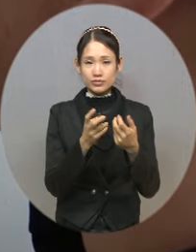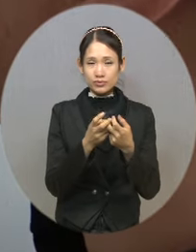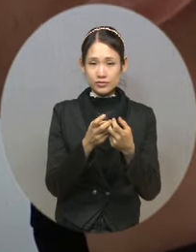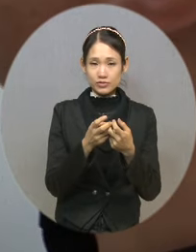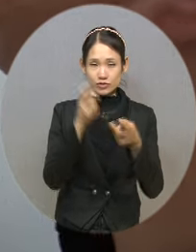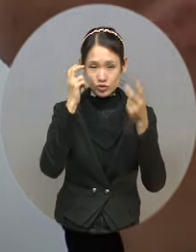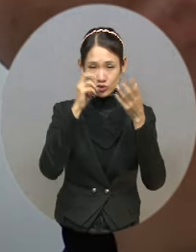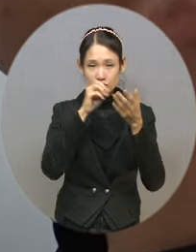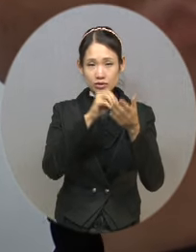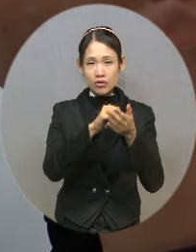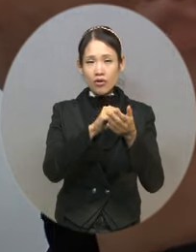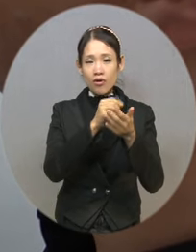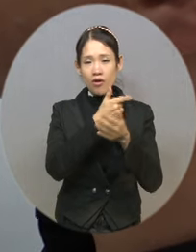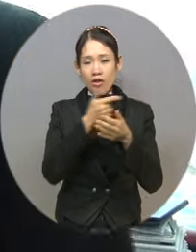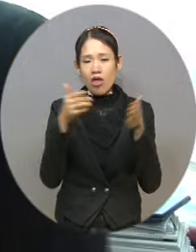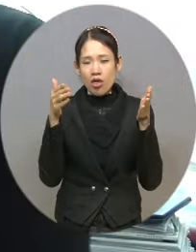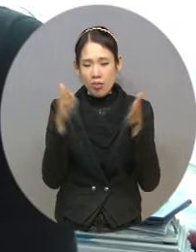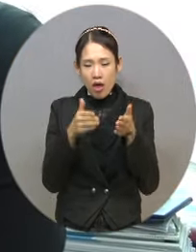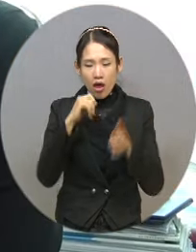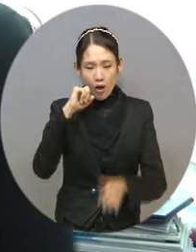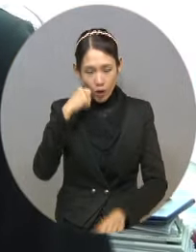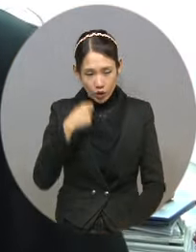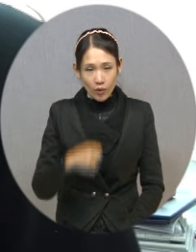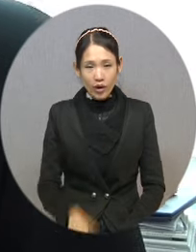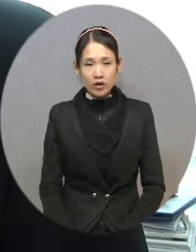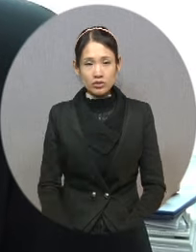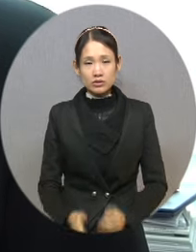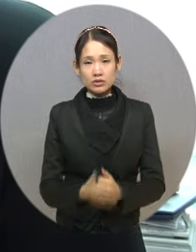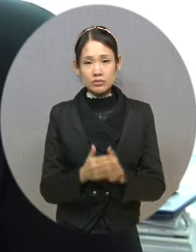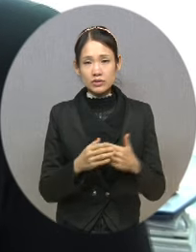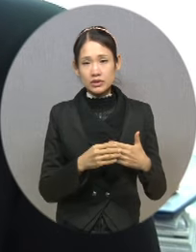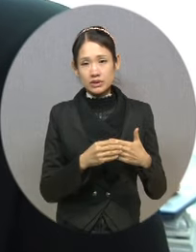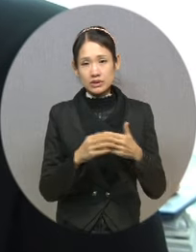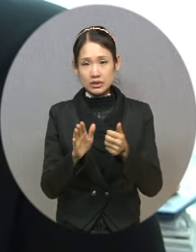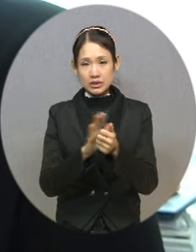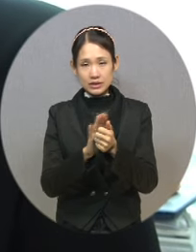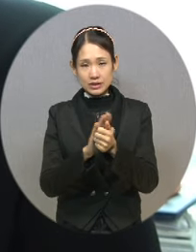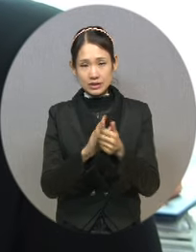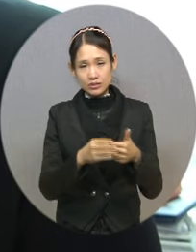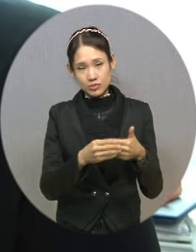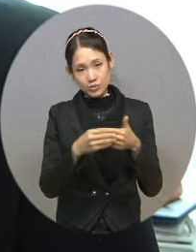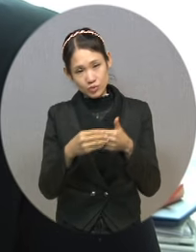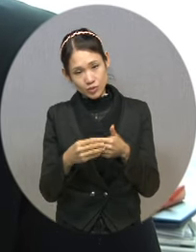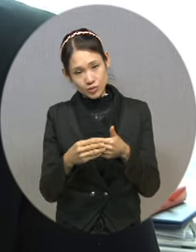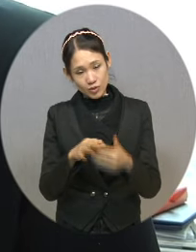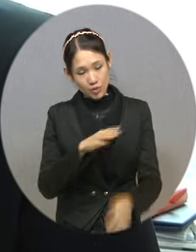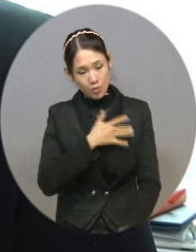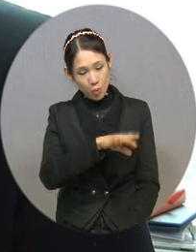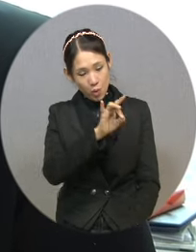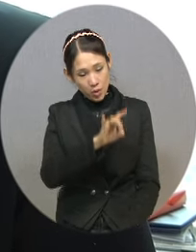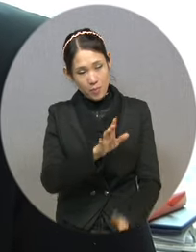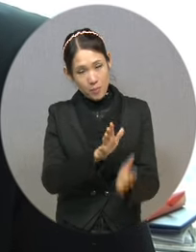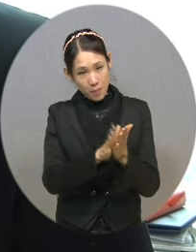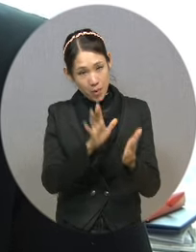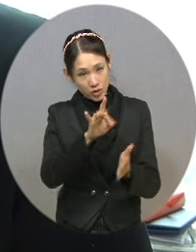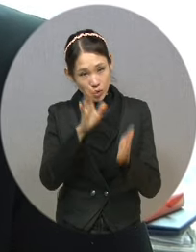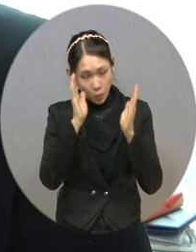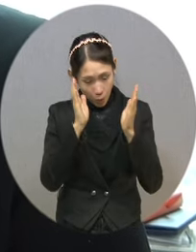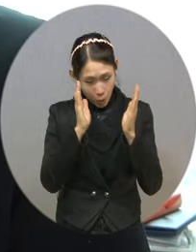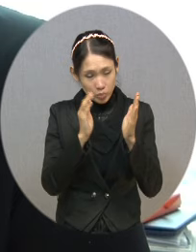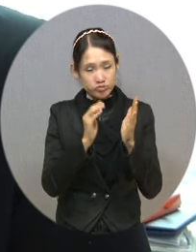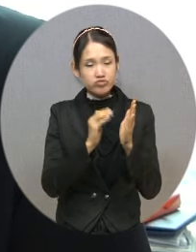문이 너무 좁잖아요. 네. 길을 잡아줄 수 있다라는 또 네. 본인이 먼저 공부도 해보고